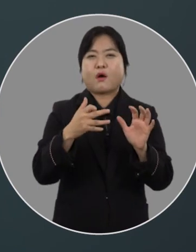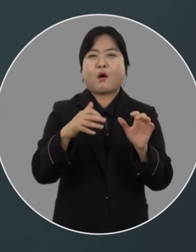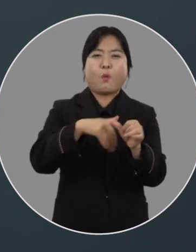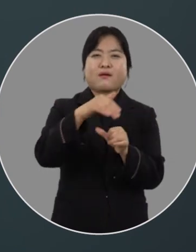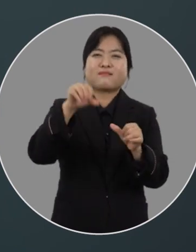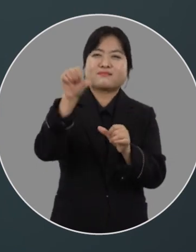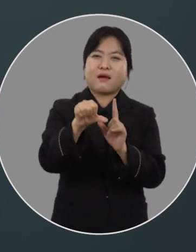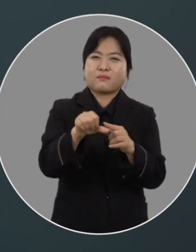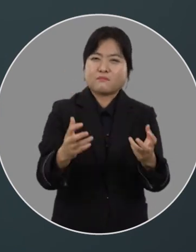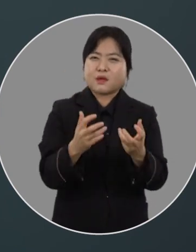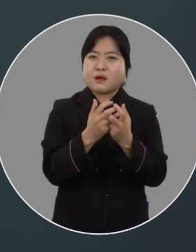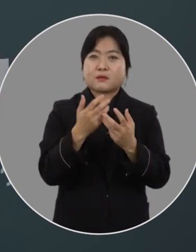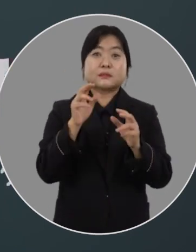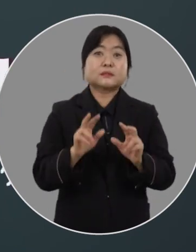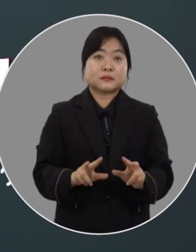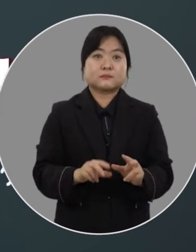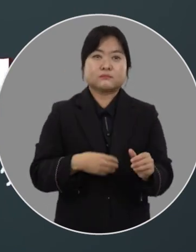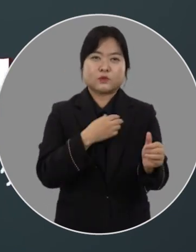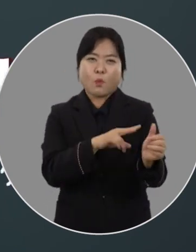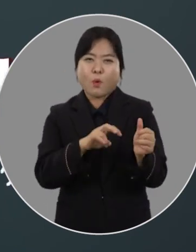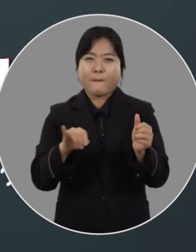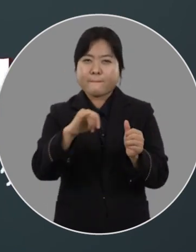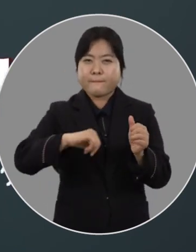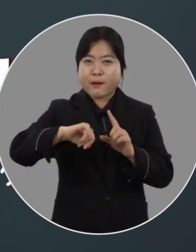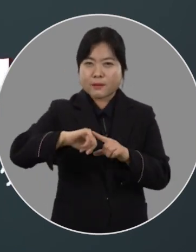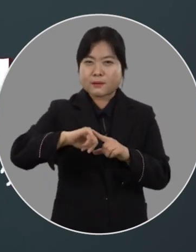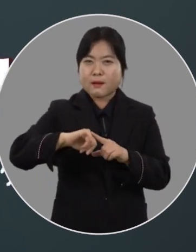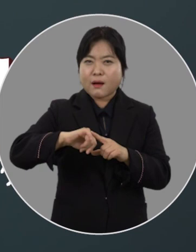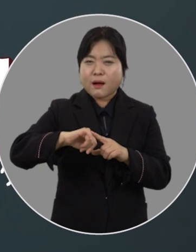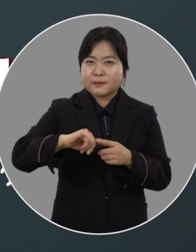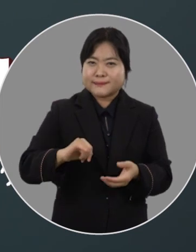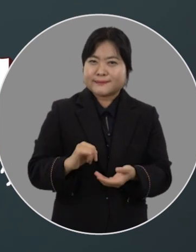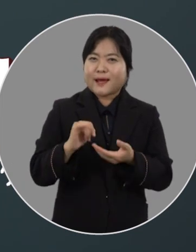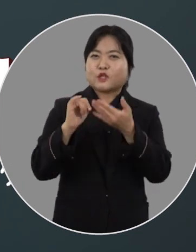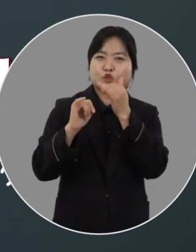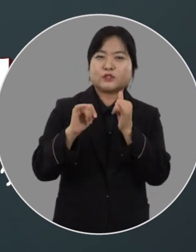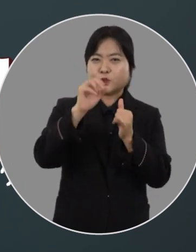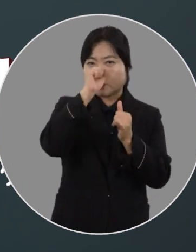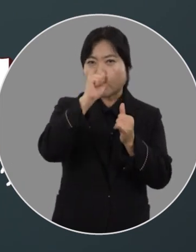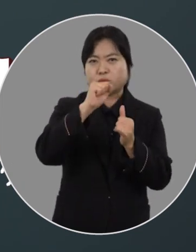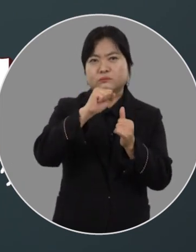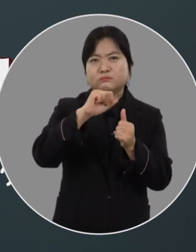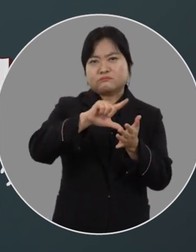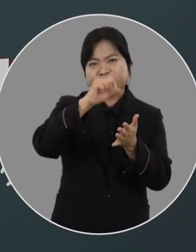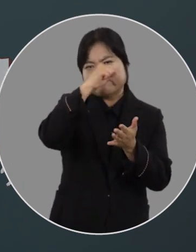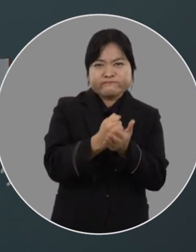환경재앙들이 창궐하고 있는 요즘에 혐오라는 바이러스가 자랄 수 있는 최적의 조건이 만들어져